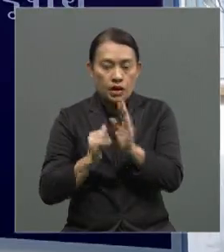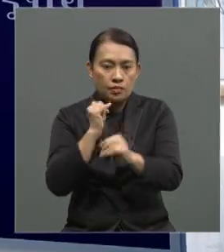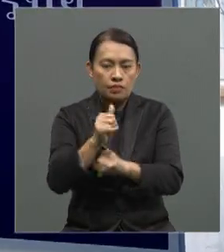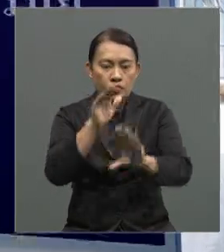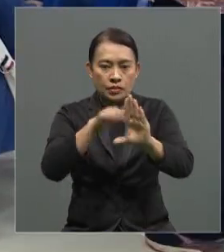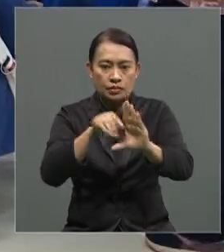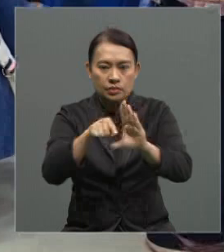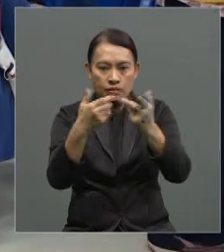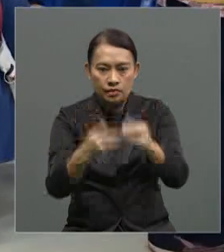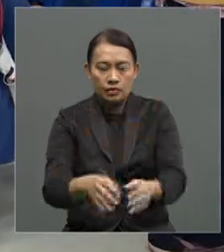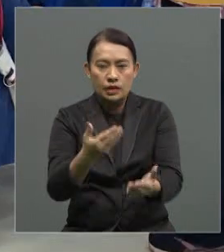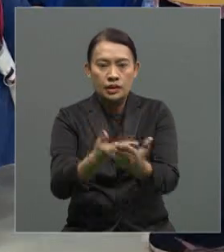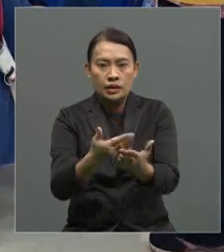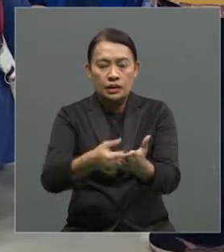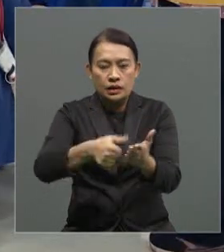แก้หนี้แล้วนะครับ